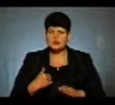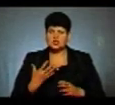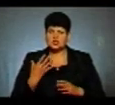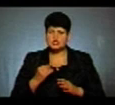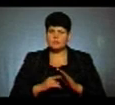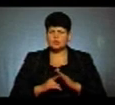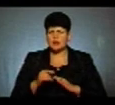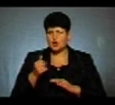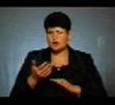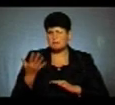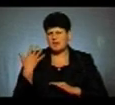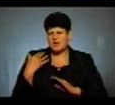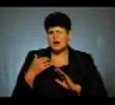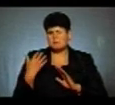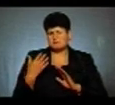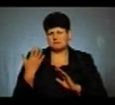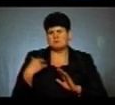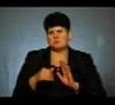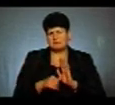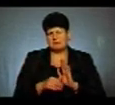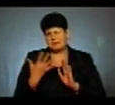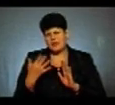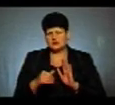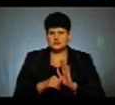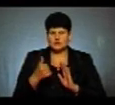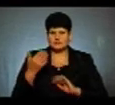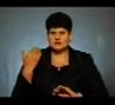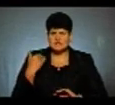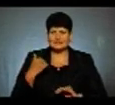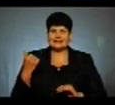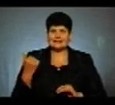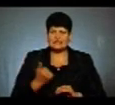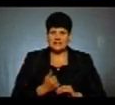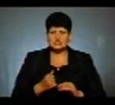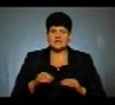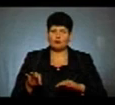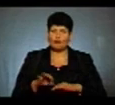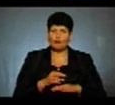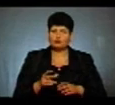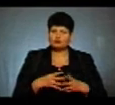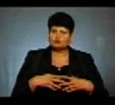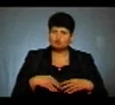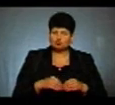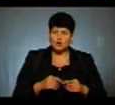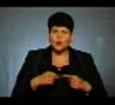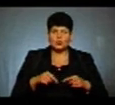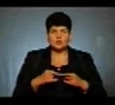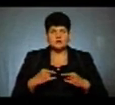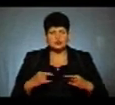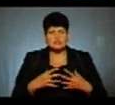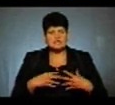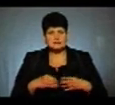почали років 5 чи 6 тому назад у Тернополі тиждень подружжя, круглі столи присвячені сім'ї,